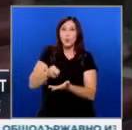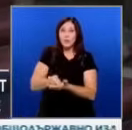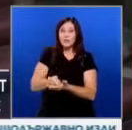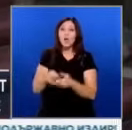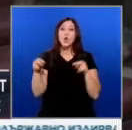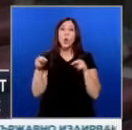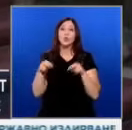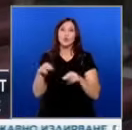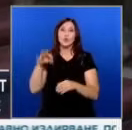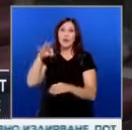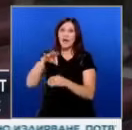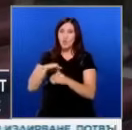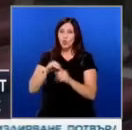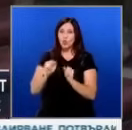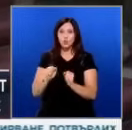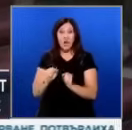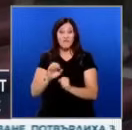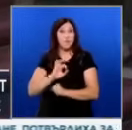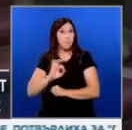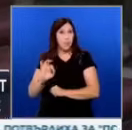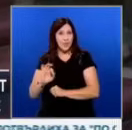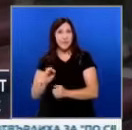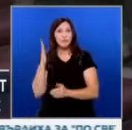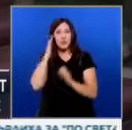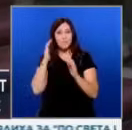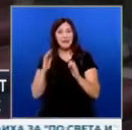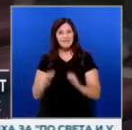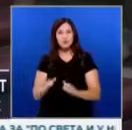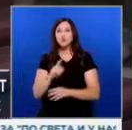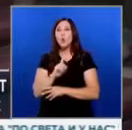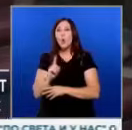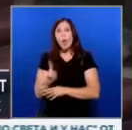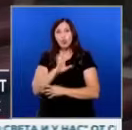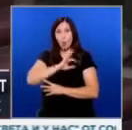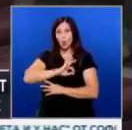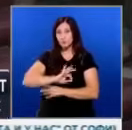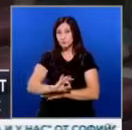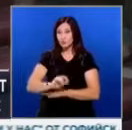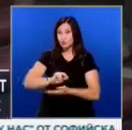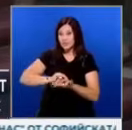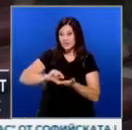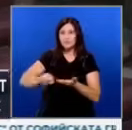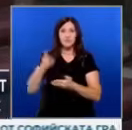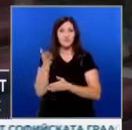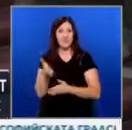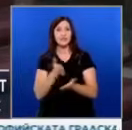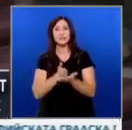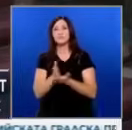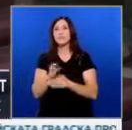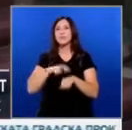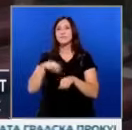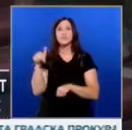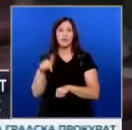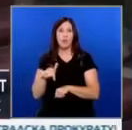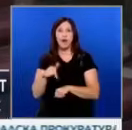и контролирания вот. Очаква в понеделник правителство, което успешно да се впише в тази мисия.